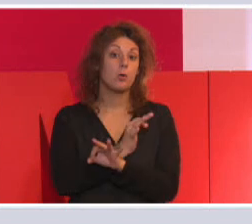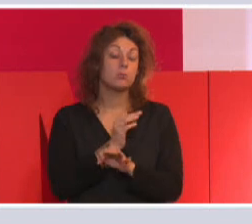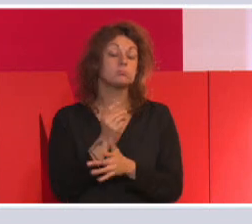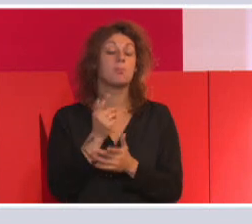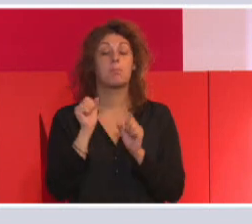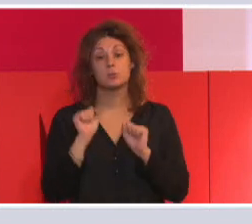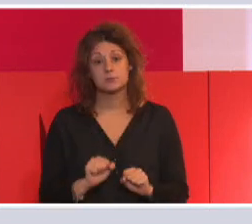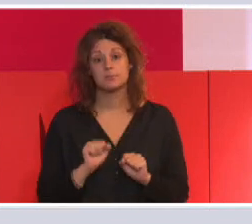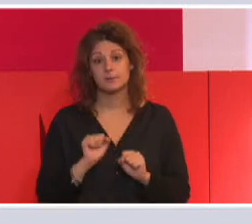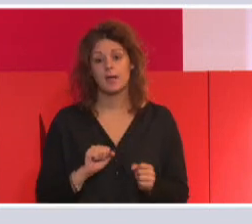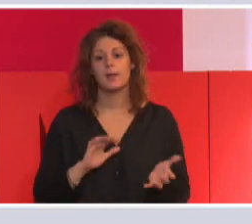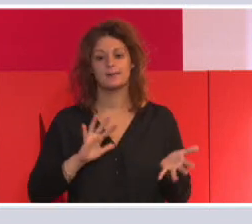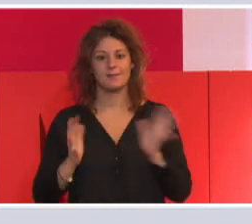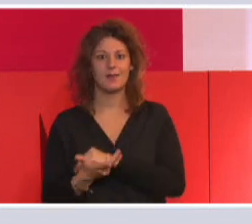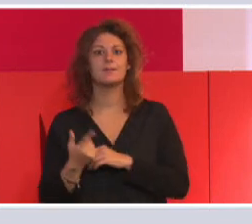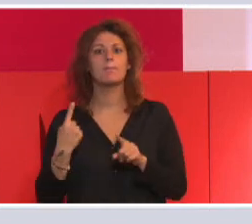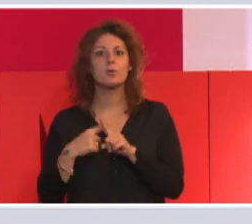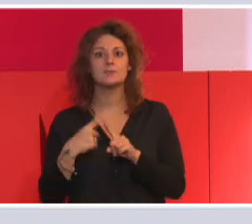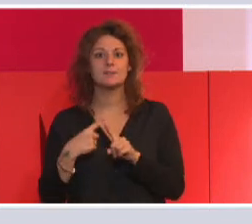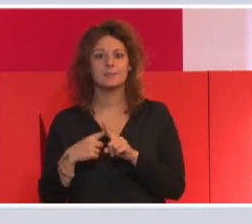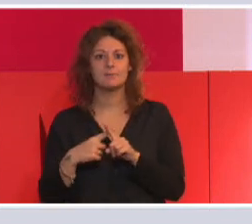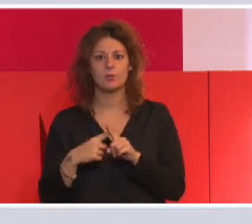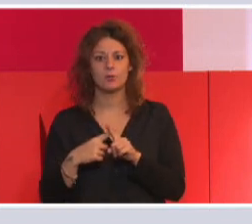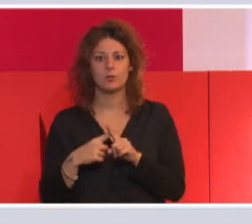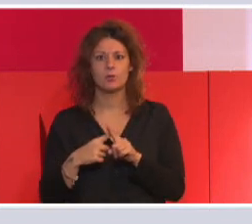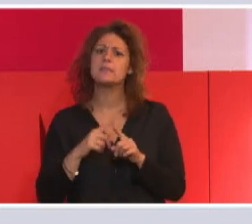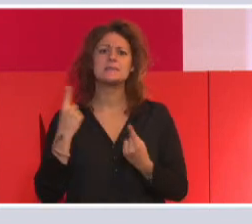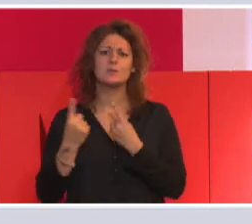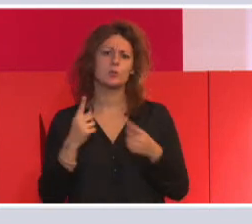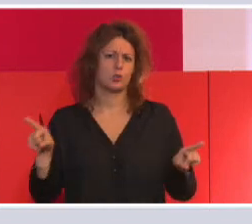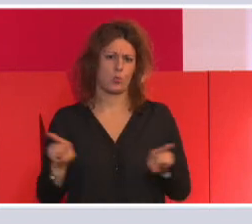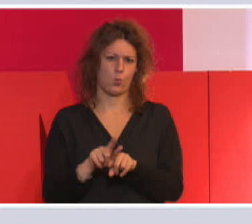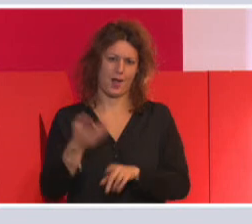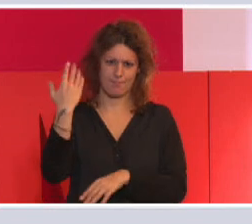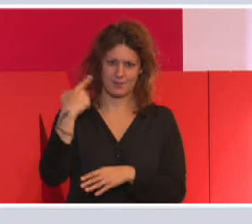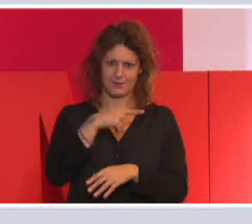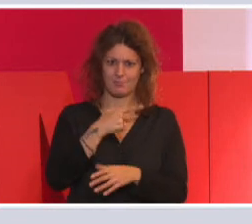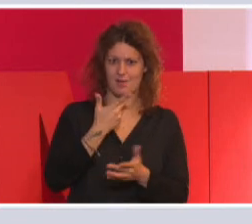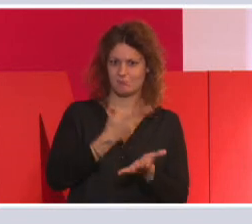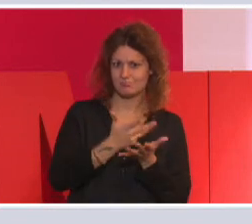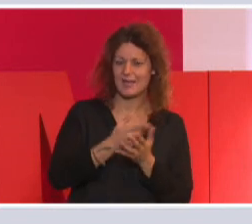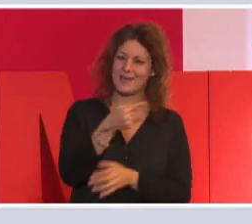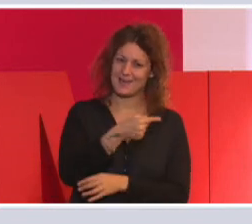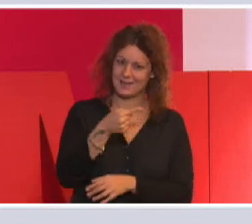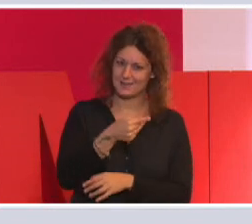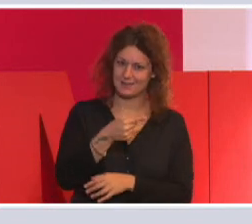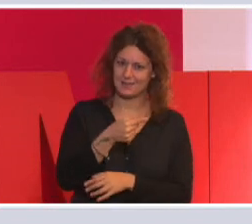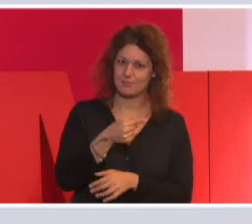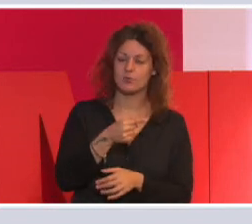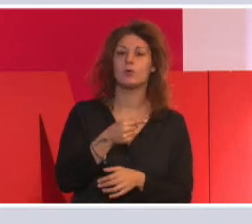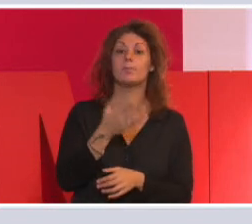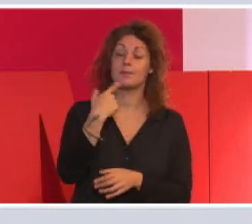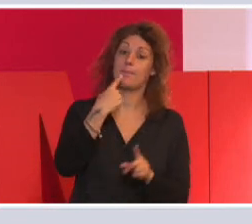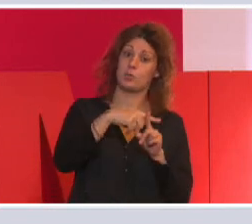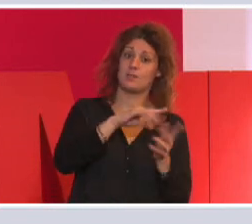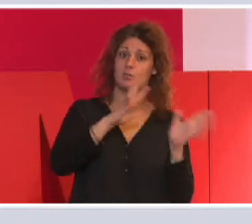associare uno stimolo neutro all'assenza di qualcosa di dannoso questo safety learning come viene chiamato funziona in